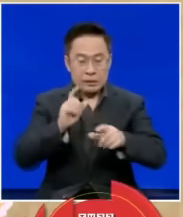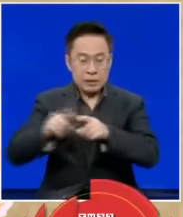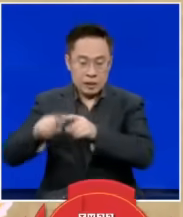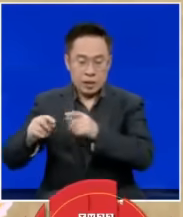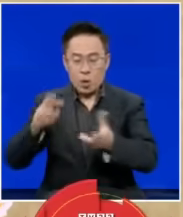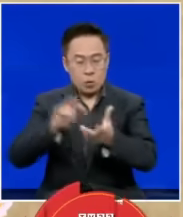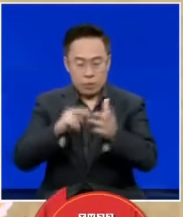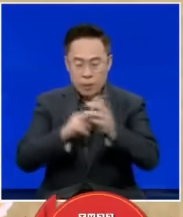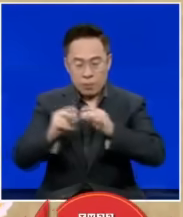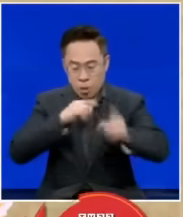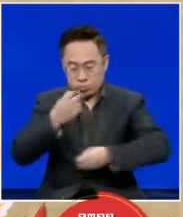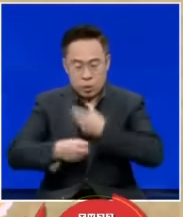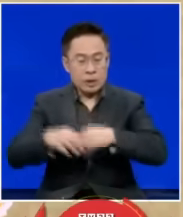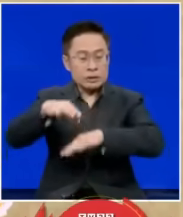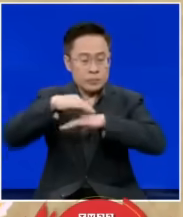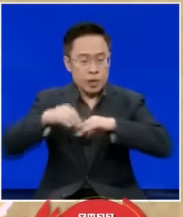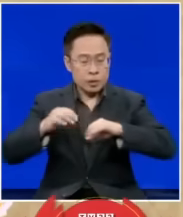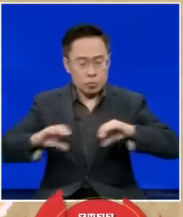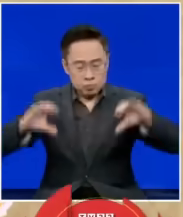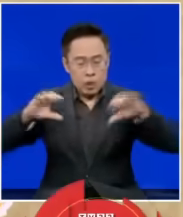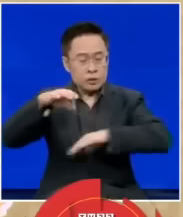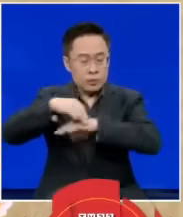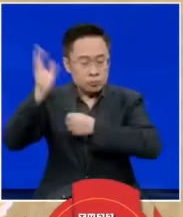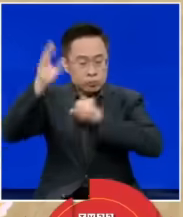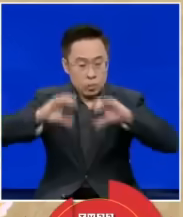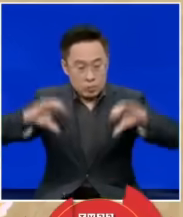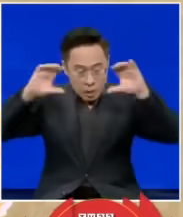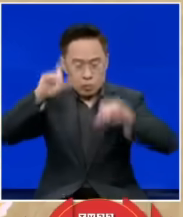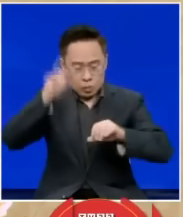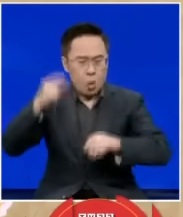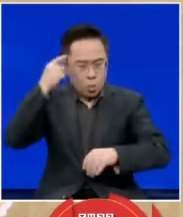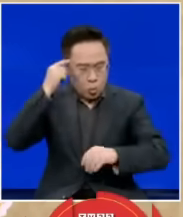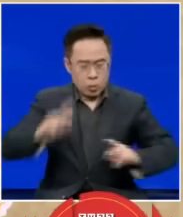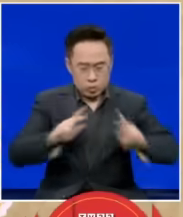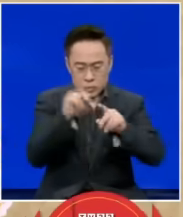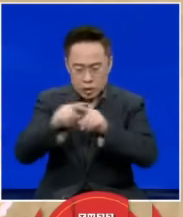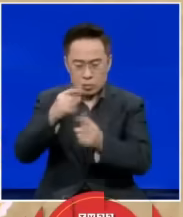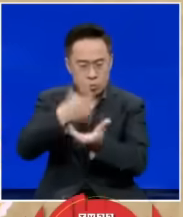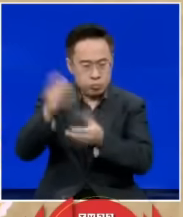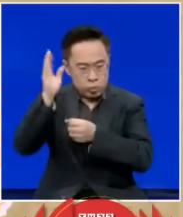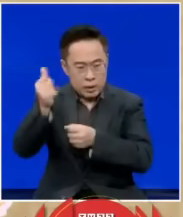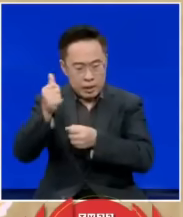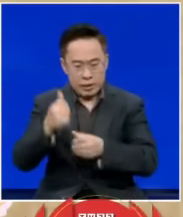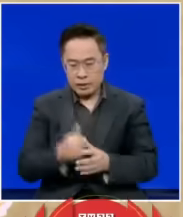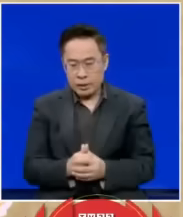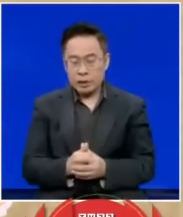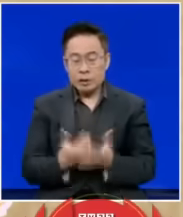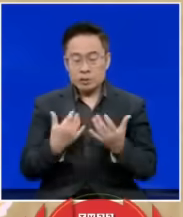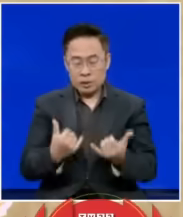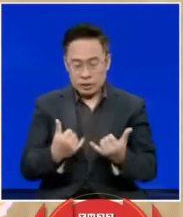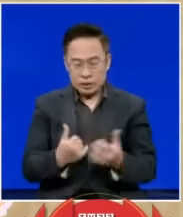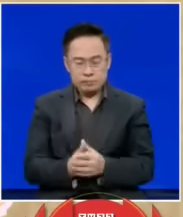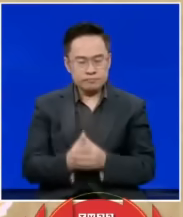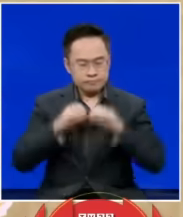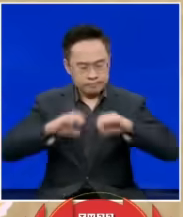รคได ้ ข้ามกระทรวงได้มันจะได้มีความคล่องตัวไงในการที่ออกมาชี้แจงแต่ทีนี้เนี่ยต่อให้นโยบายใหม่มาแต่เขาบอก